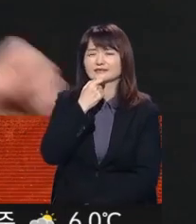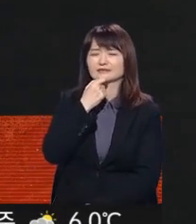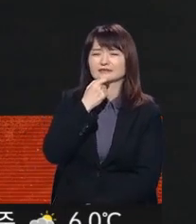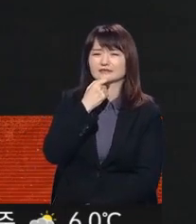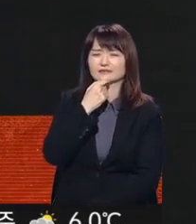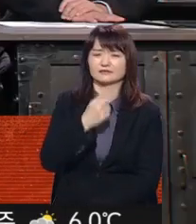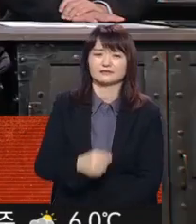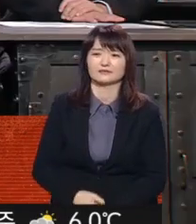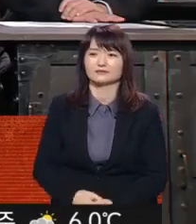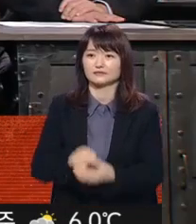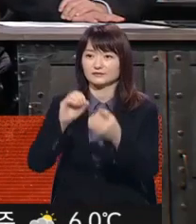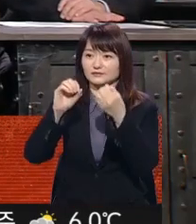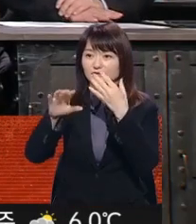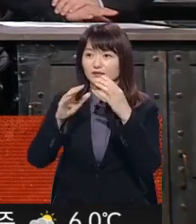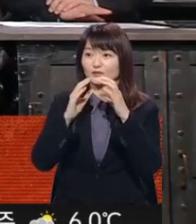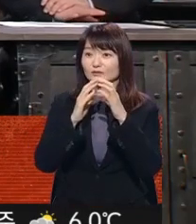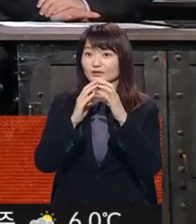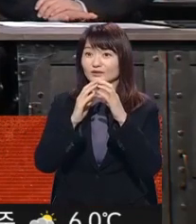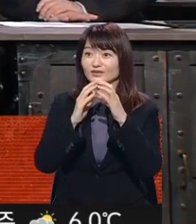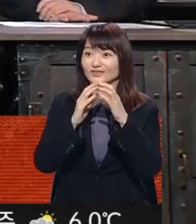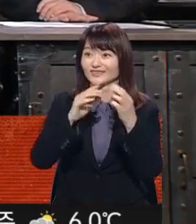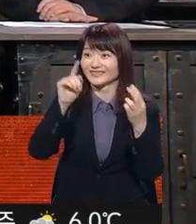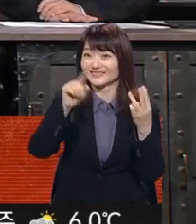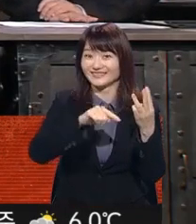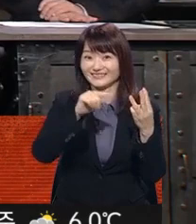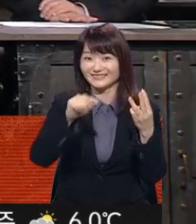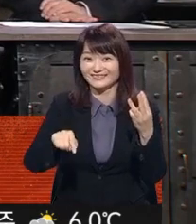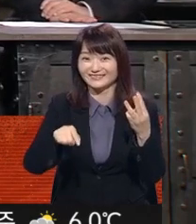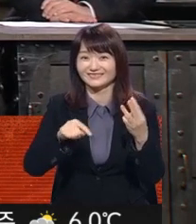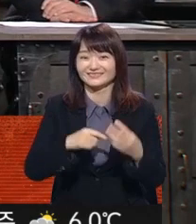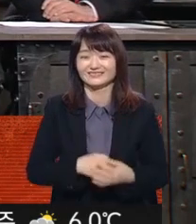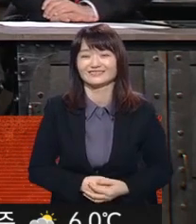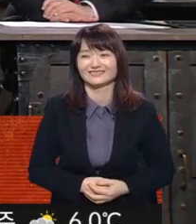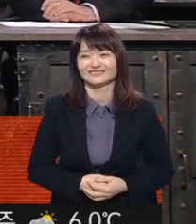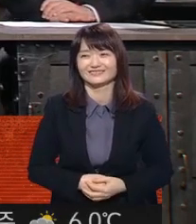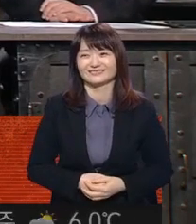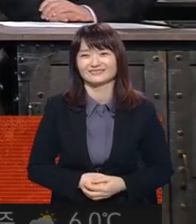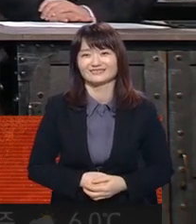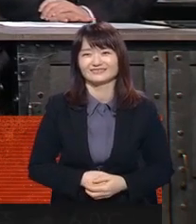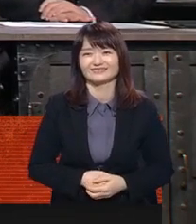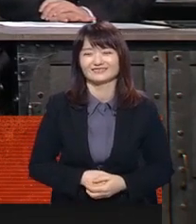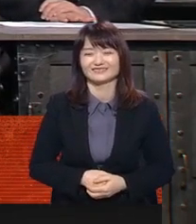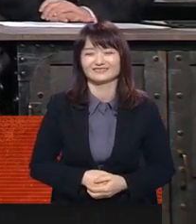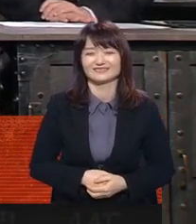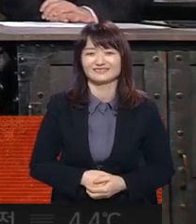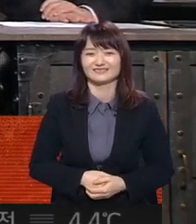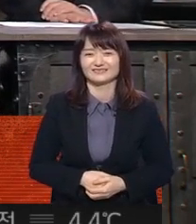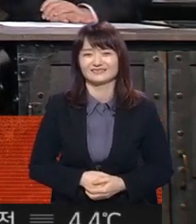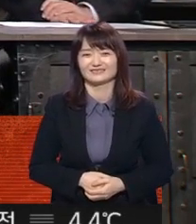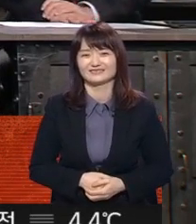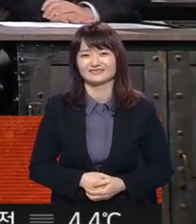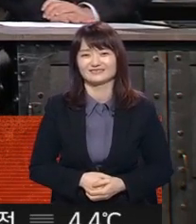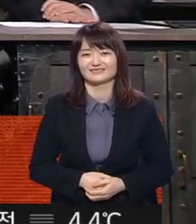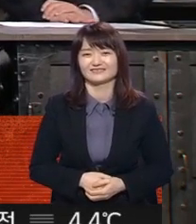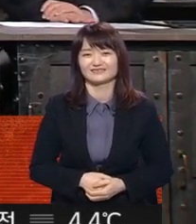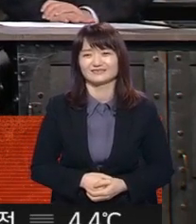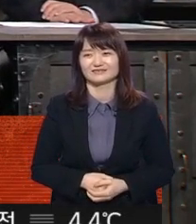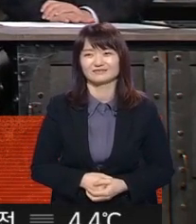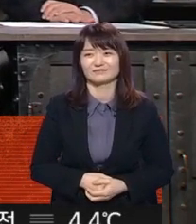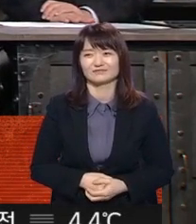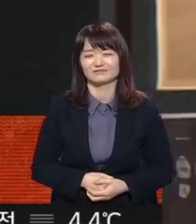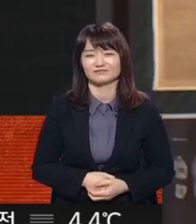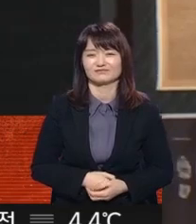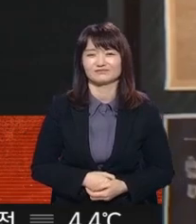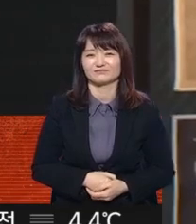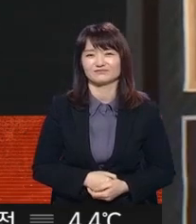동그라미. 아, 역시 지훈이 오빠 본인 얘기다 보니까 이거 차마 동그라미를 들 수 없었던 거